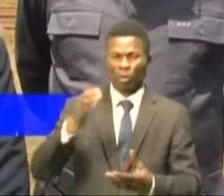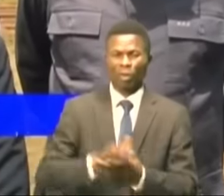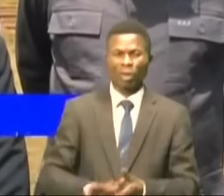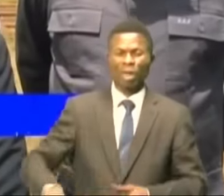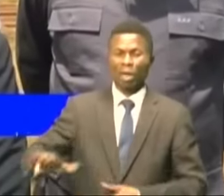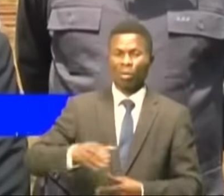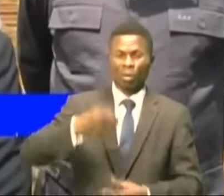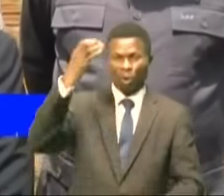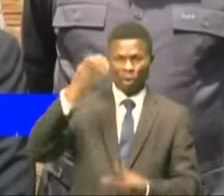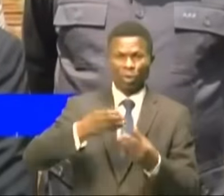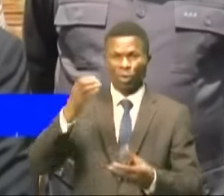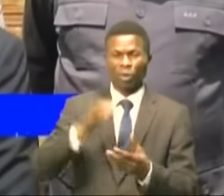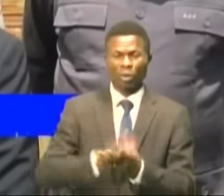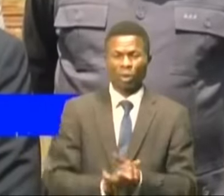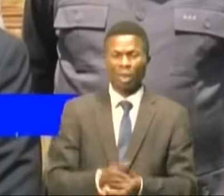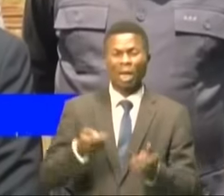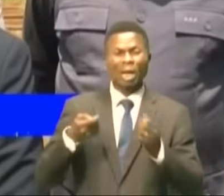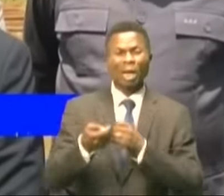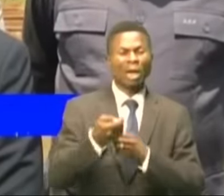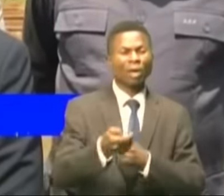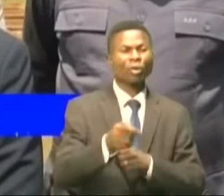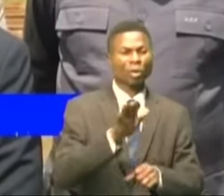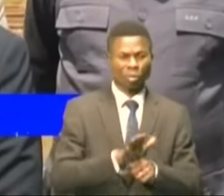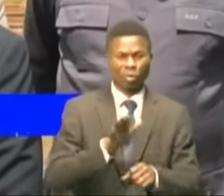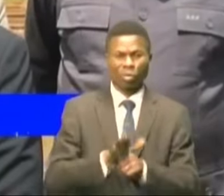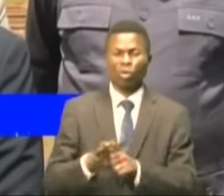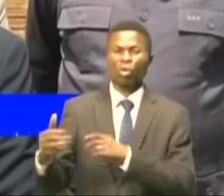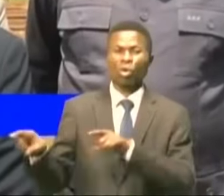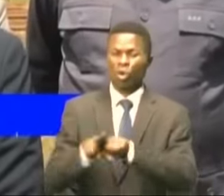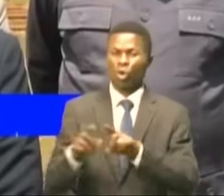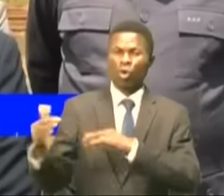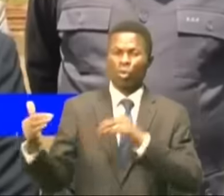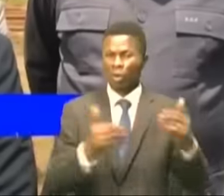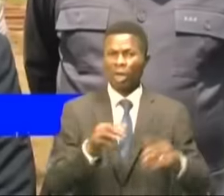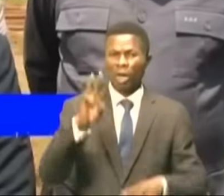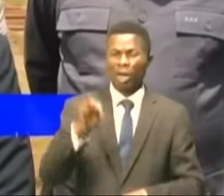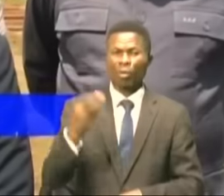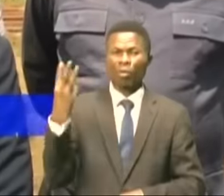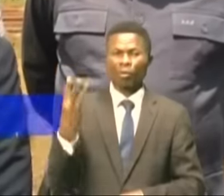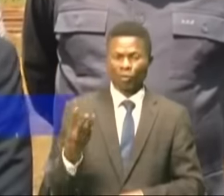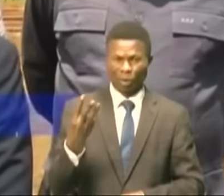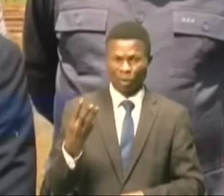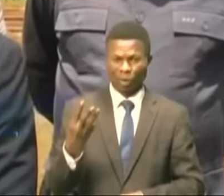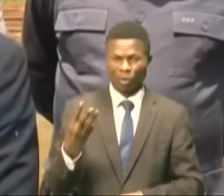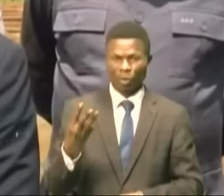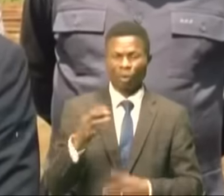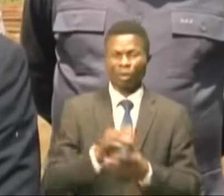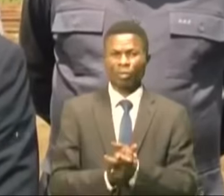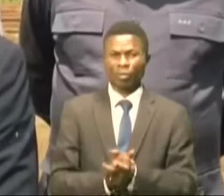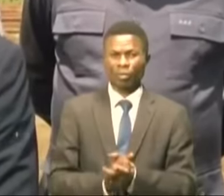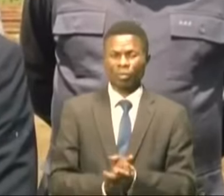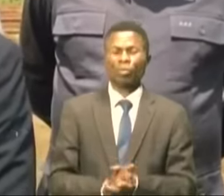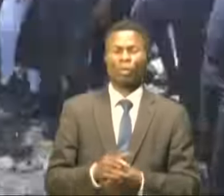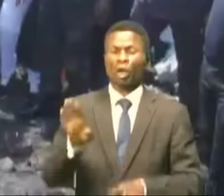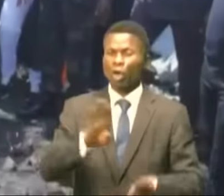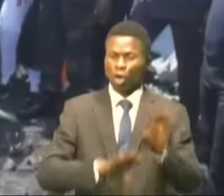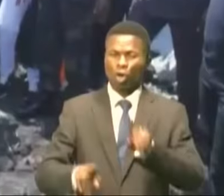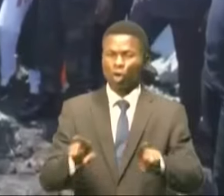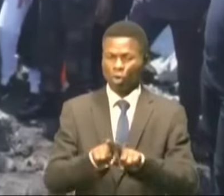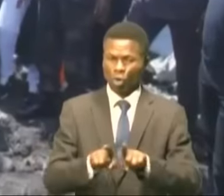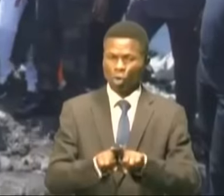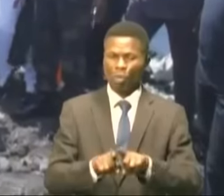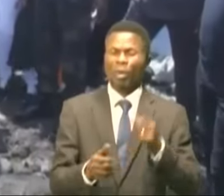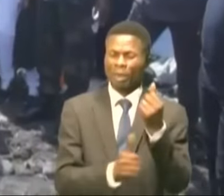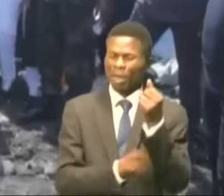commis un crime de guerre et le Rwandais, en commençant par son président, ils doivent être traités tels quels comme des criminels